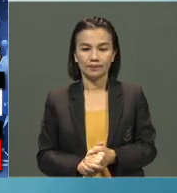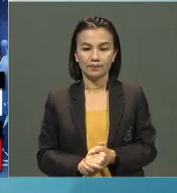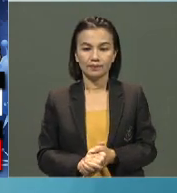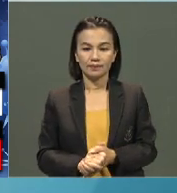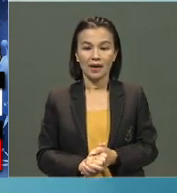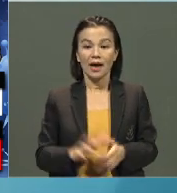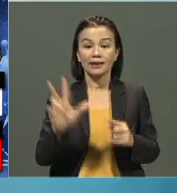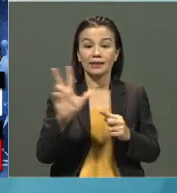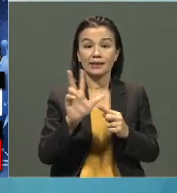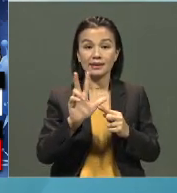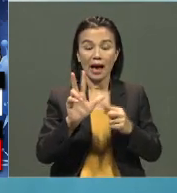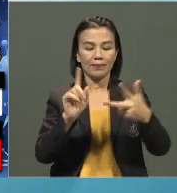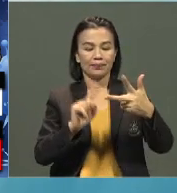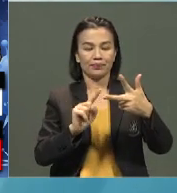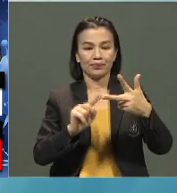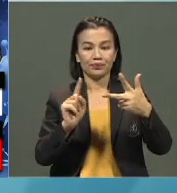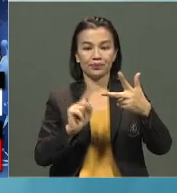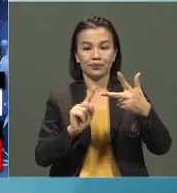กรกฎาคมวันนั้นเลยนะครับก็เข้ารับการรักษาที่โรงพยาบาลในจังหวัดฉะเชิงเทรารายที่3